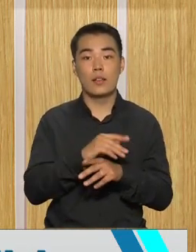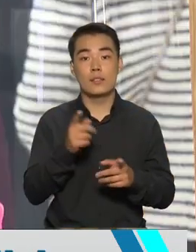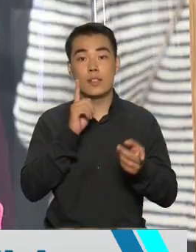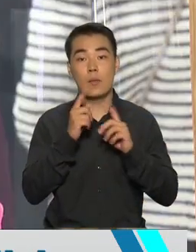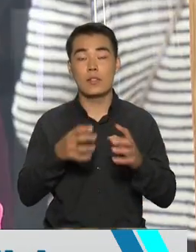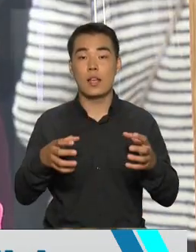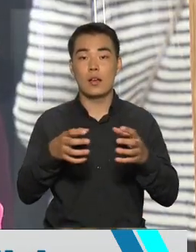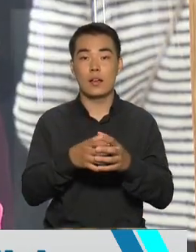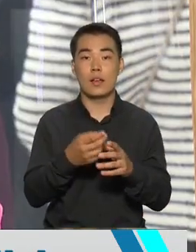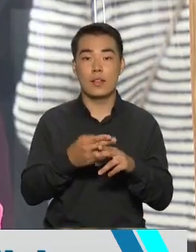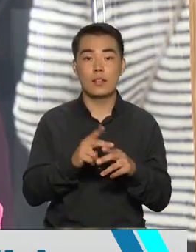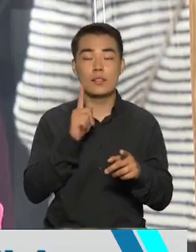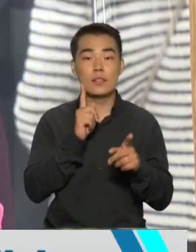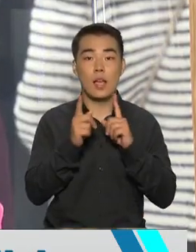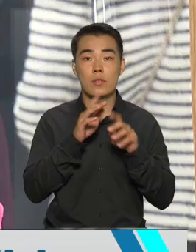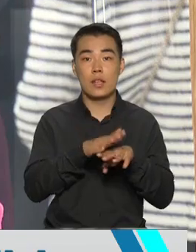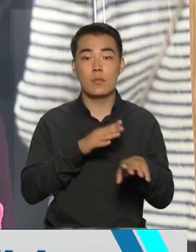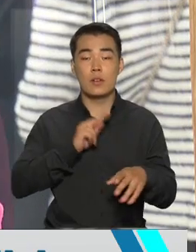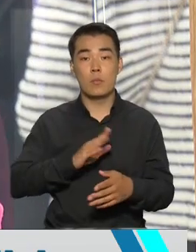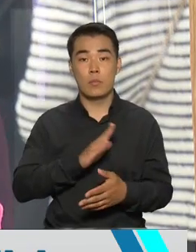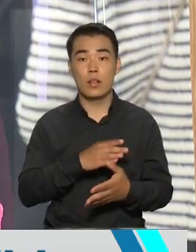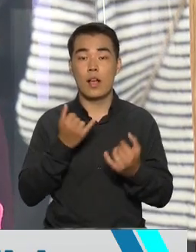үчүн бул саммит өттү. Ал эми